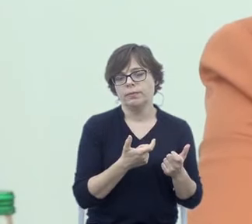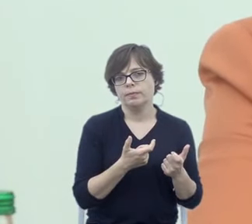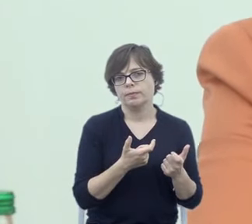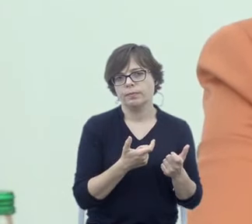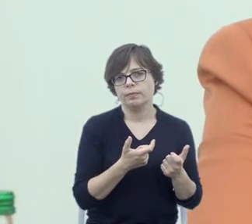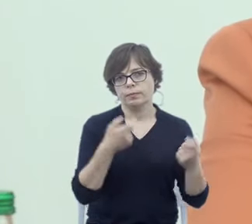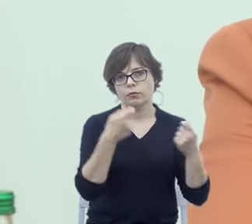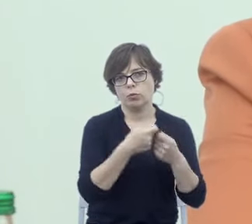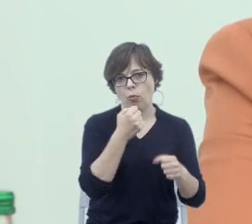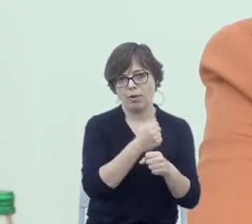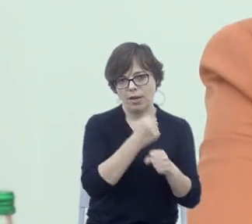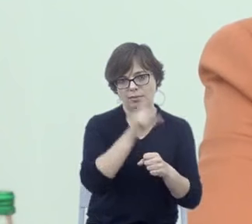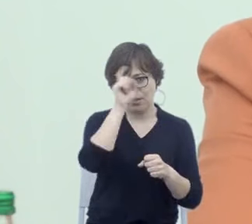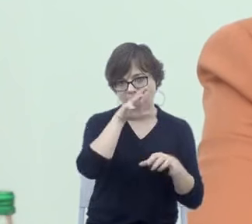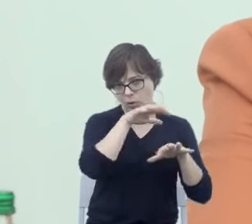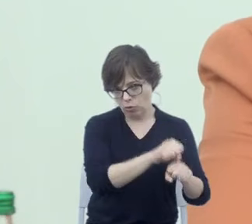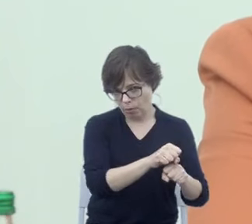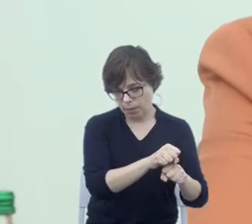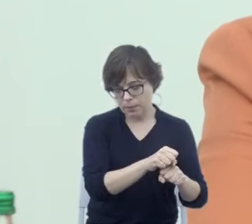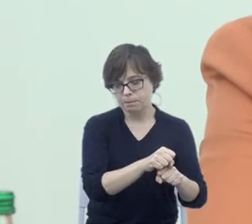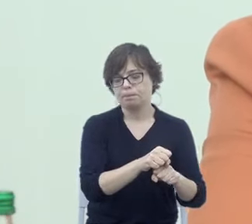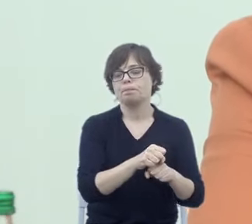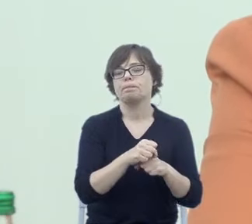polegającej na współpracy z okupantem niemieckim.